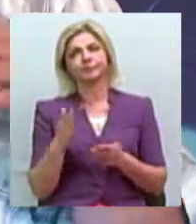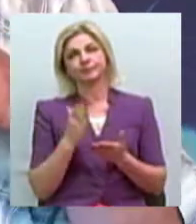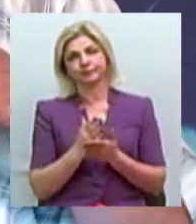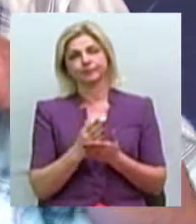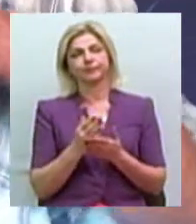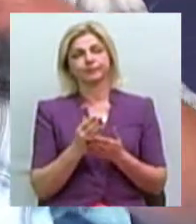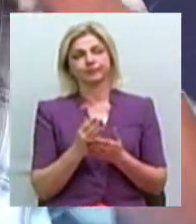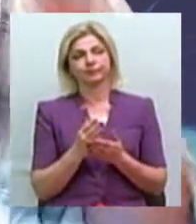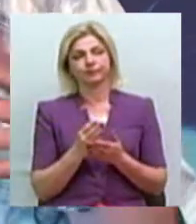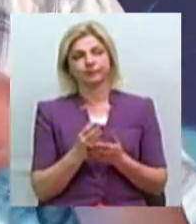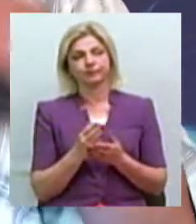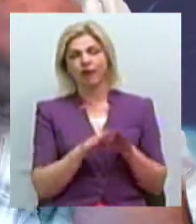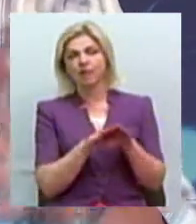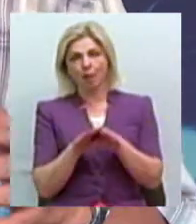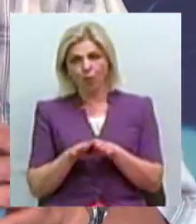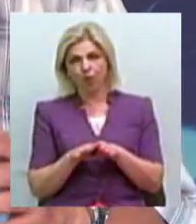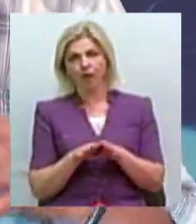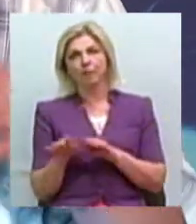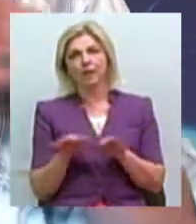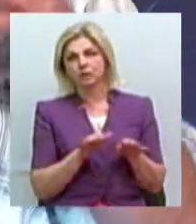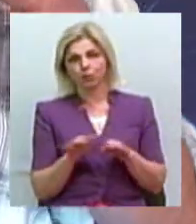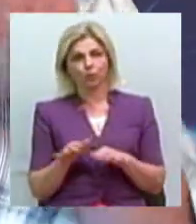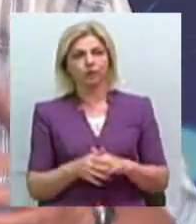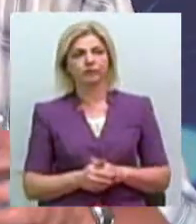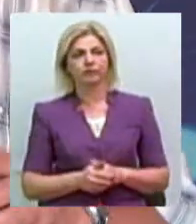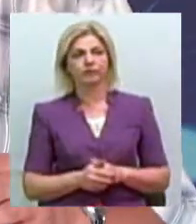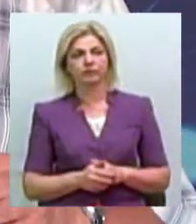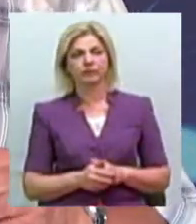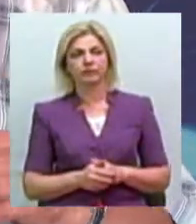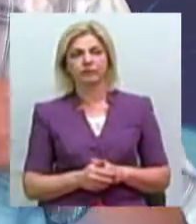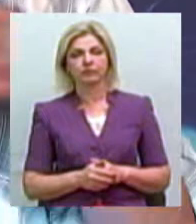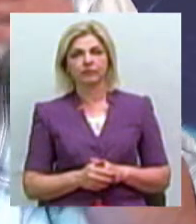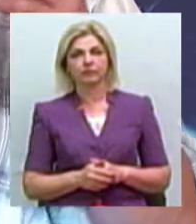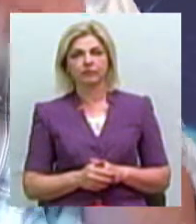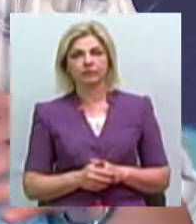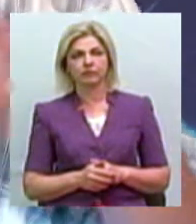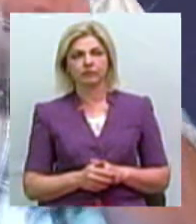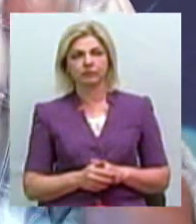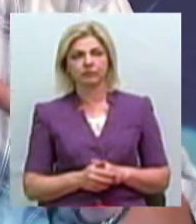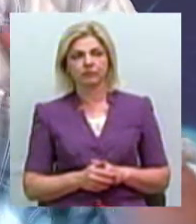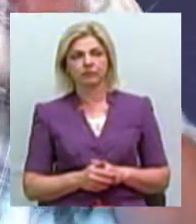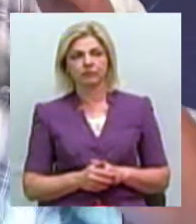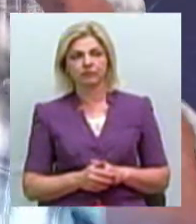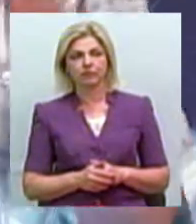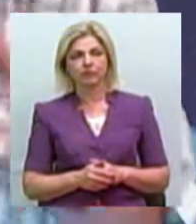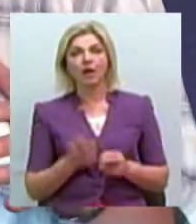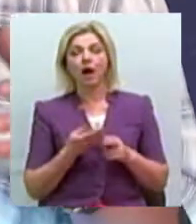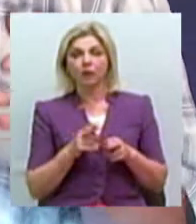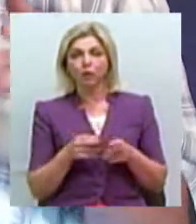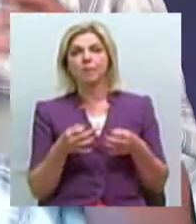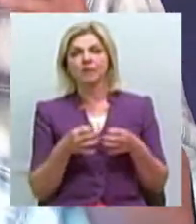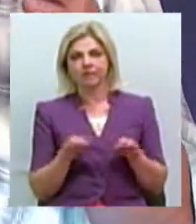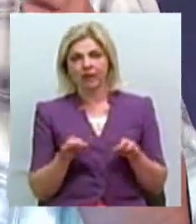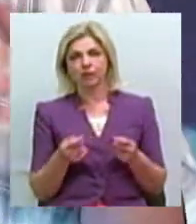определенный набор процедур, методов, которые позволяют